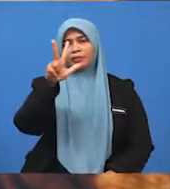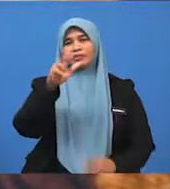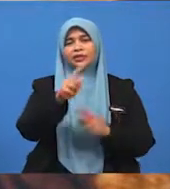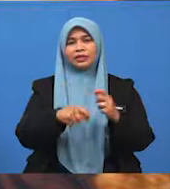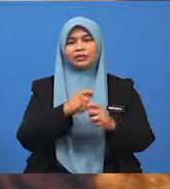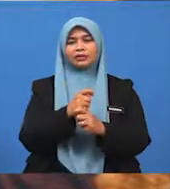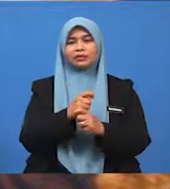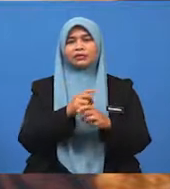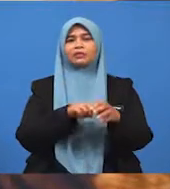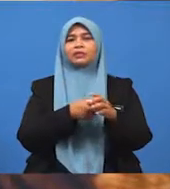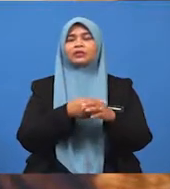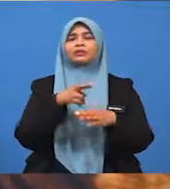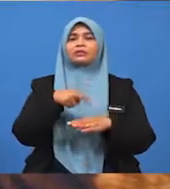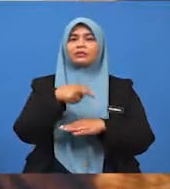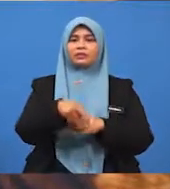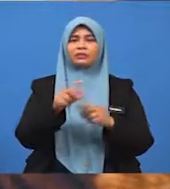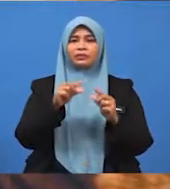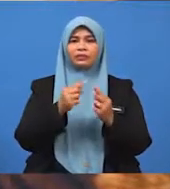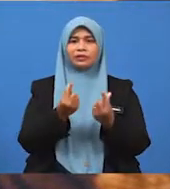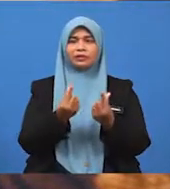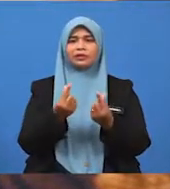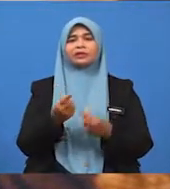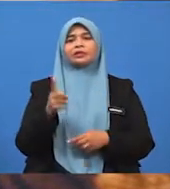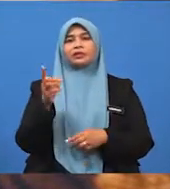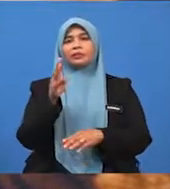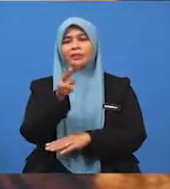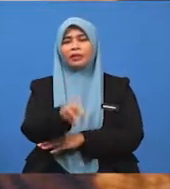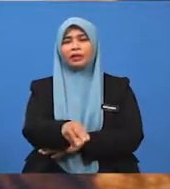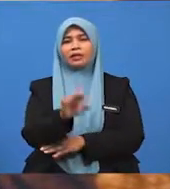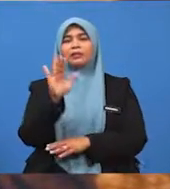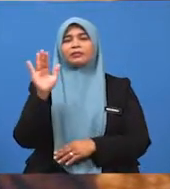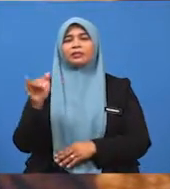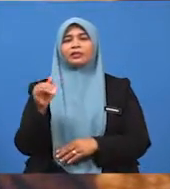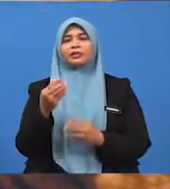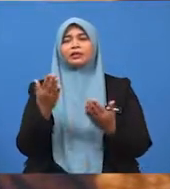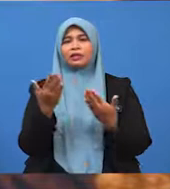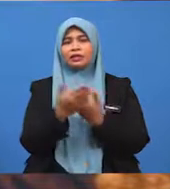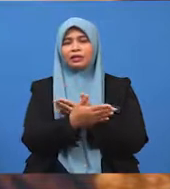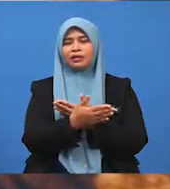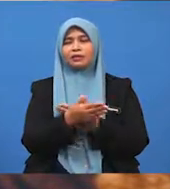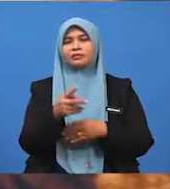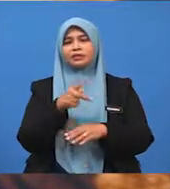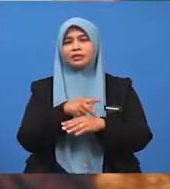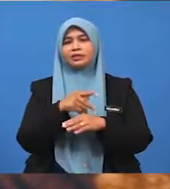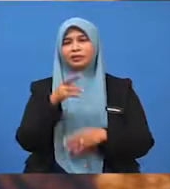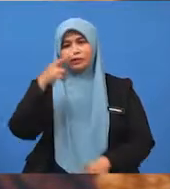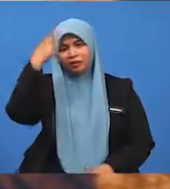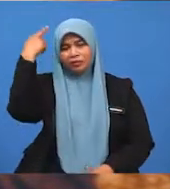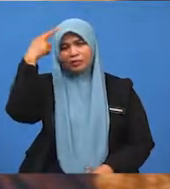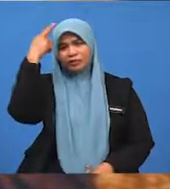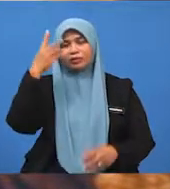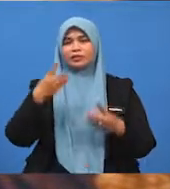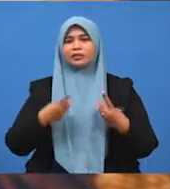Bermula dari turunnya Al-Quran di satu malam yang hening ketika Rasulullah SAW